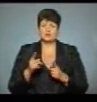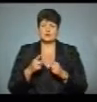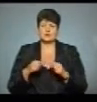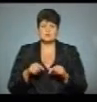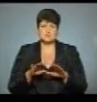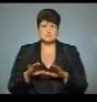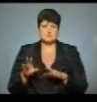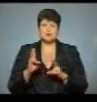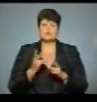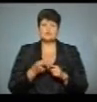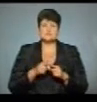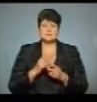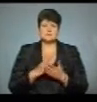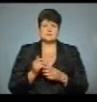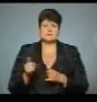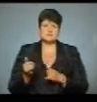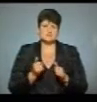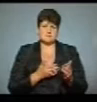місцях, хто це мав забезпечити.